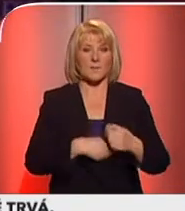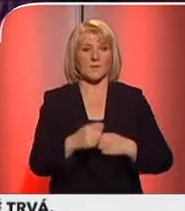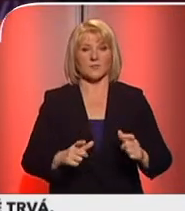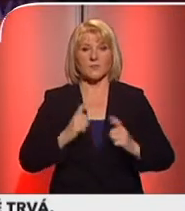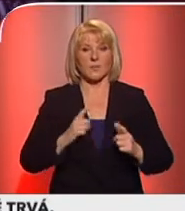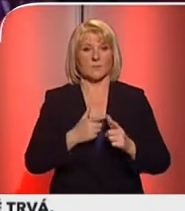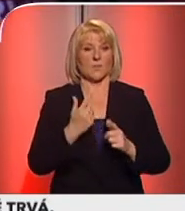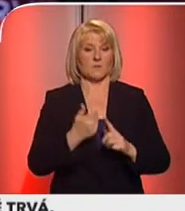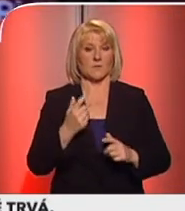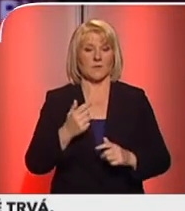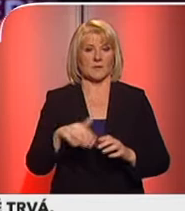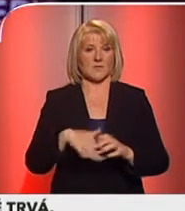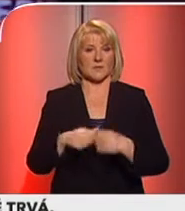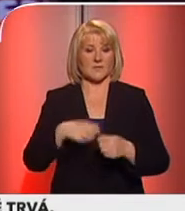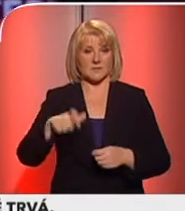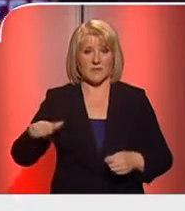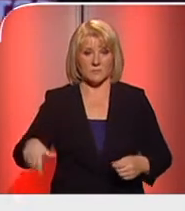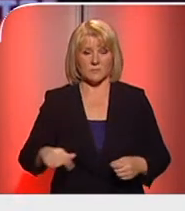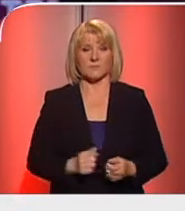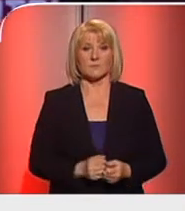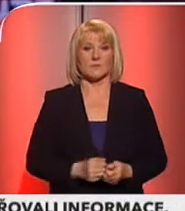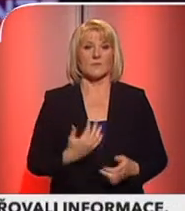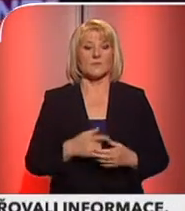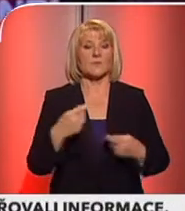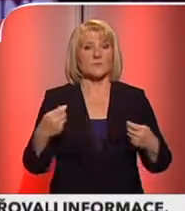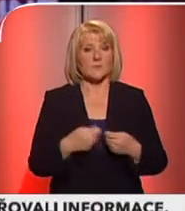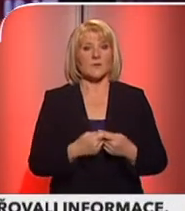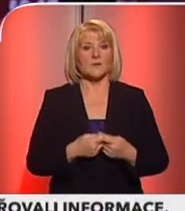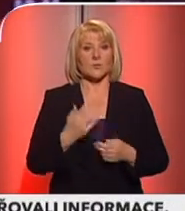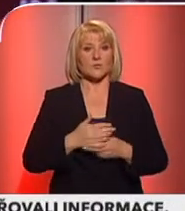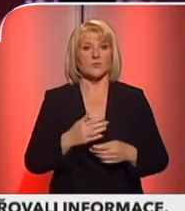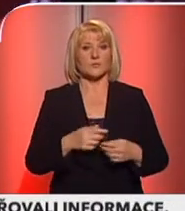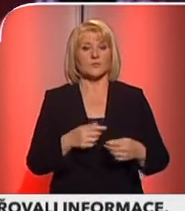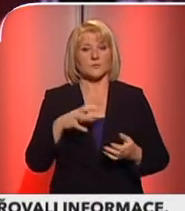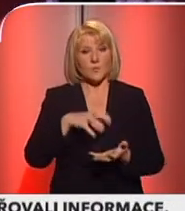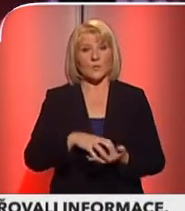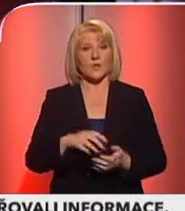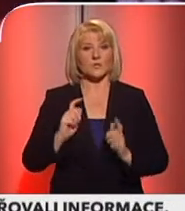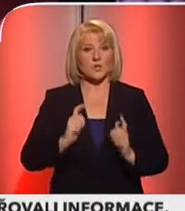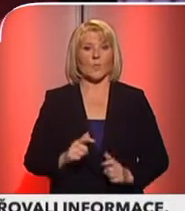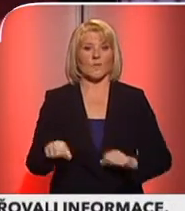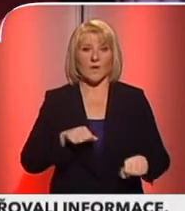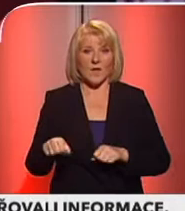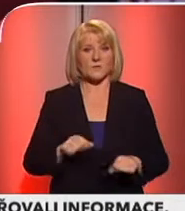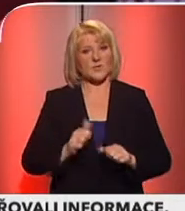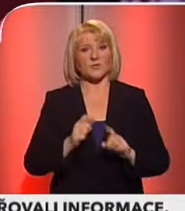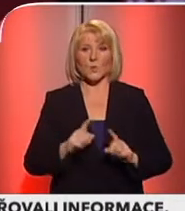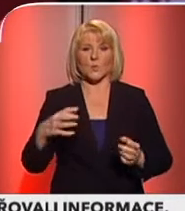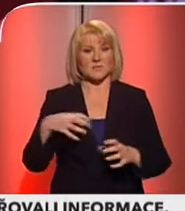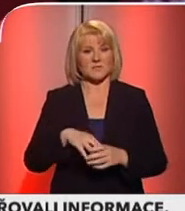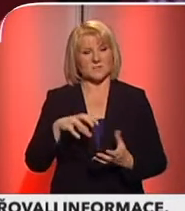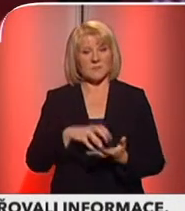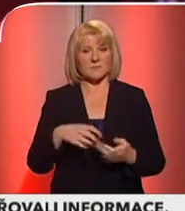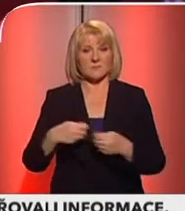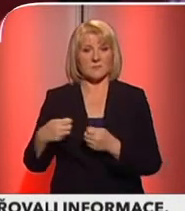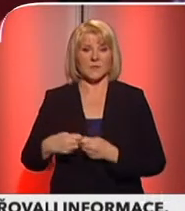práv zaměstnanců. Vy jste se teď spojili v platformě Stop vládě i s jinými subjekty. Neodchylují se opravdu odbory v